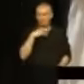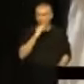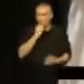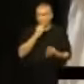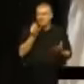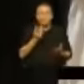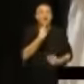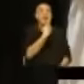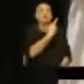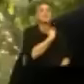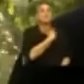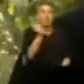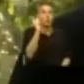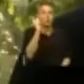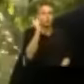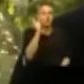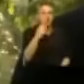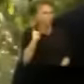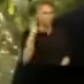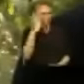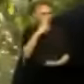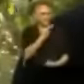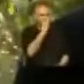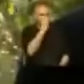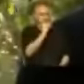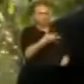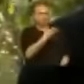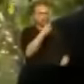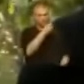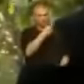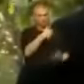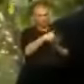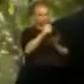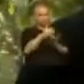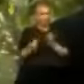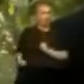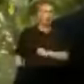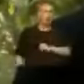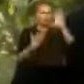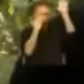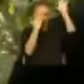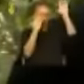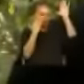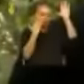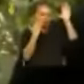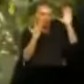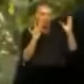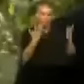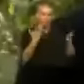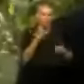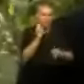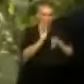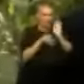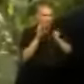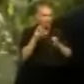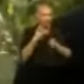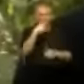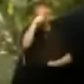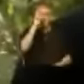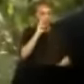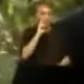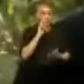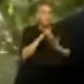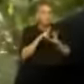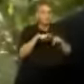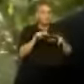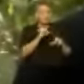הח לא ברור לי באיזה הזות מרצח היא ממשיכה להשליך פשוט לזרוק עורכי דין והורים שנמצאים